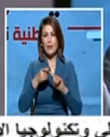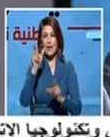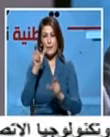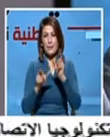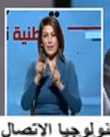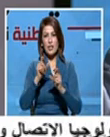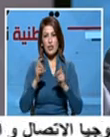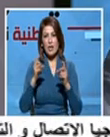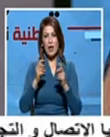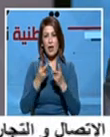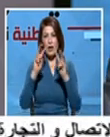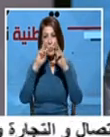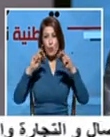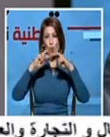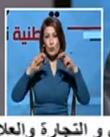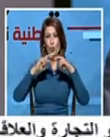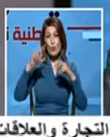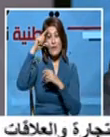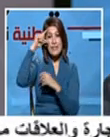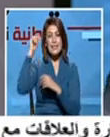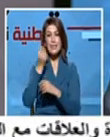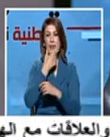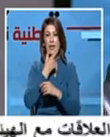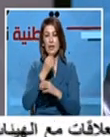الصين فما برشا ناس كيف تجي عندهم نزله برد